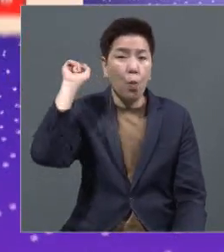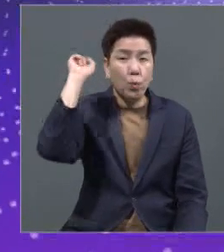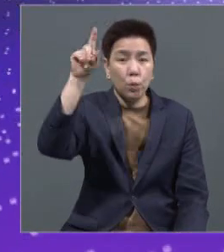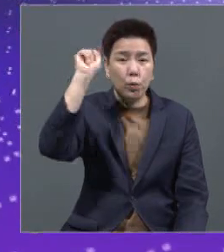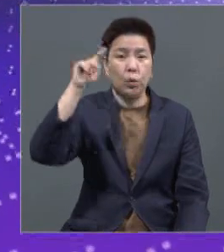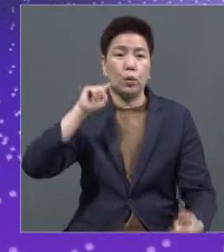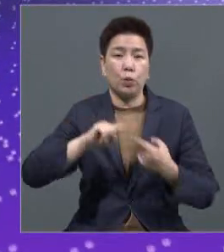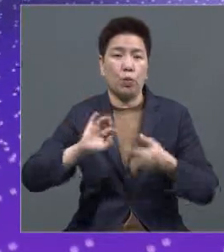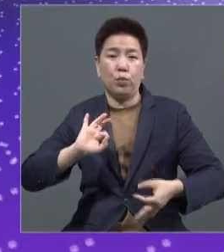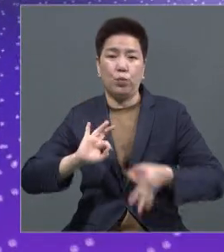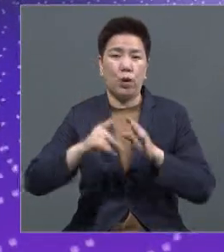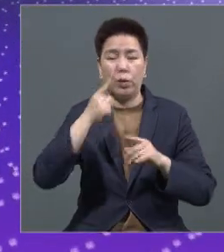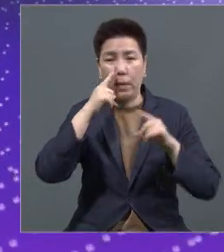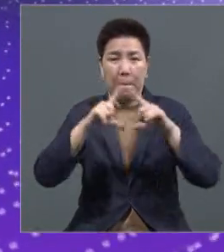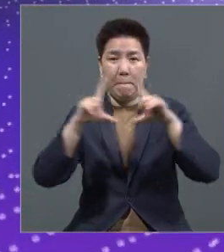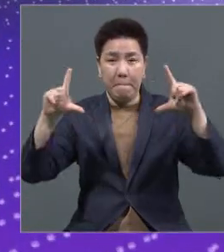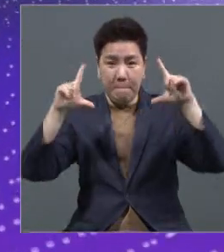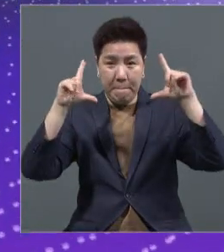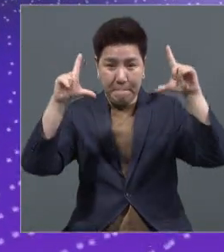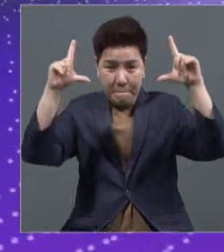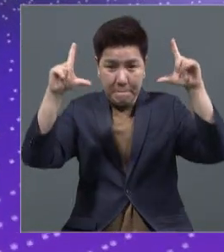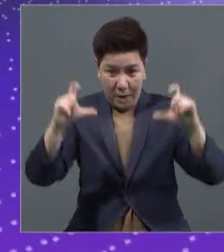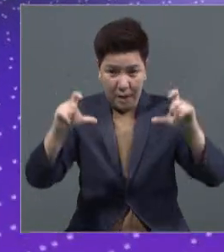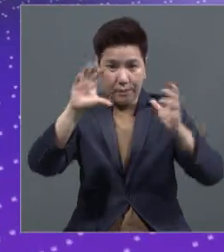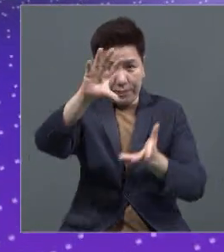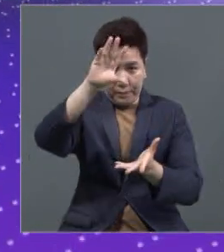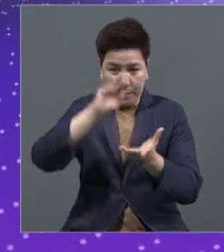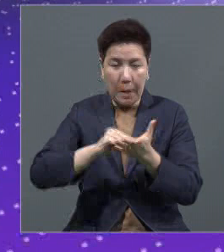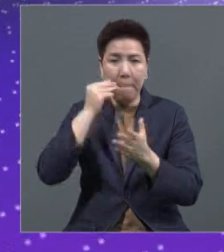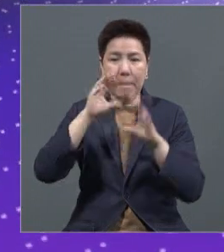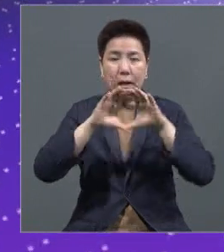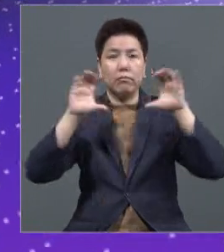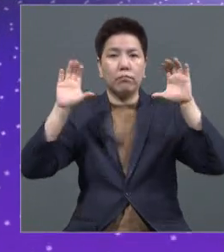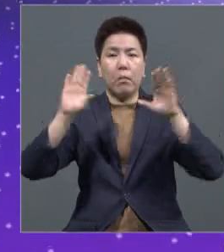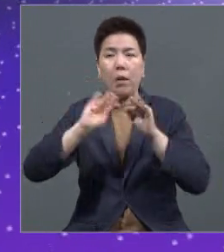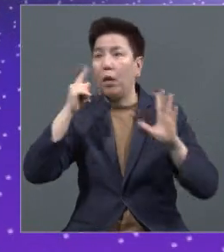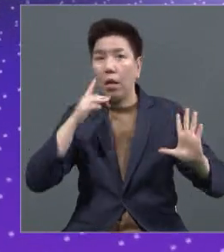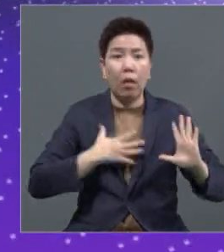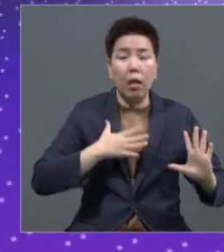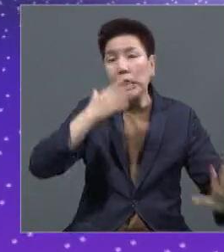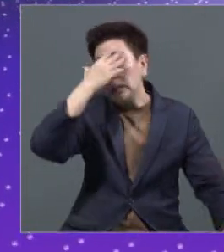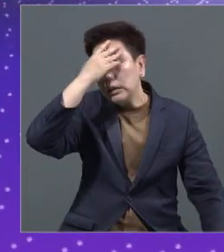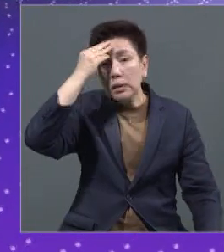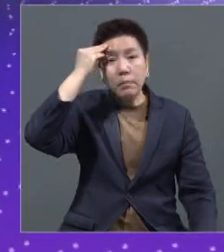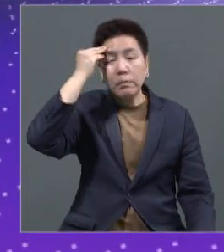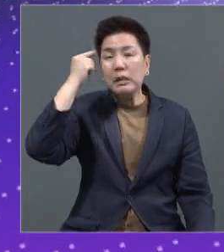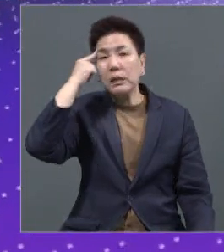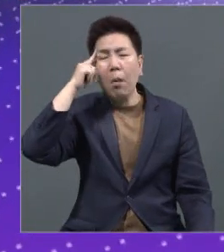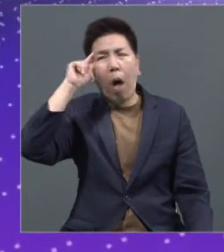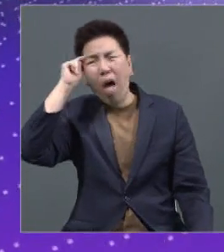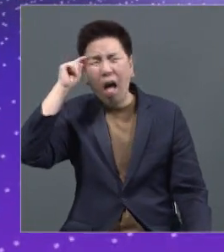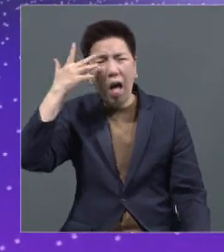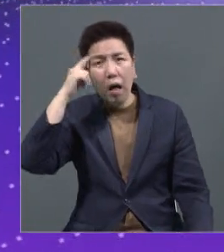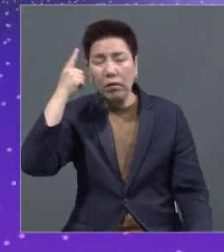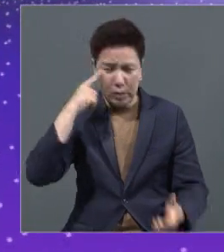คุณผู้ชมจริงๆเนี่ยแนะนำให้แคปหน้าจอไว้เลยนะครับแล้วปริ้นออกมาติดบ้านไว้เลยนะบางทีมันลนๆน่ะลืมที่นึกไม่ออกลืม